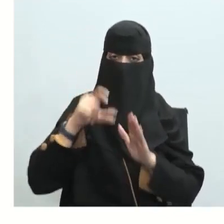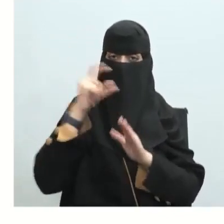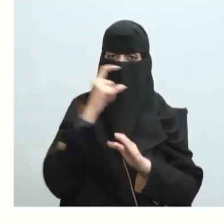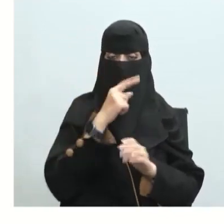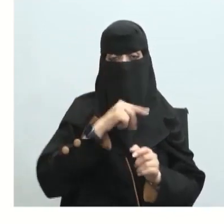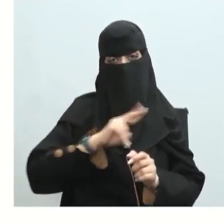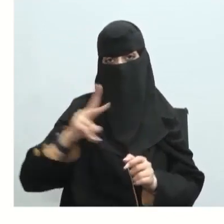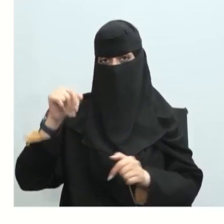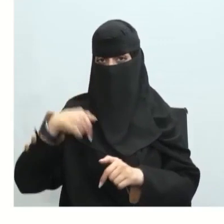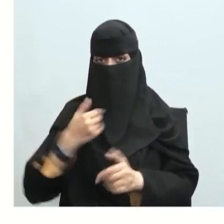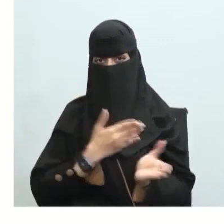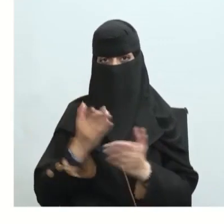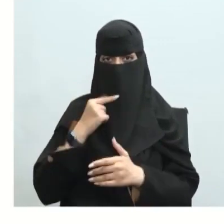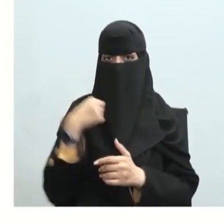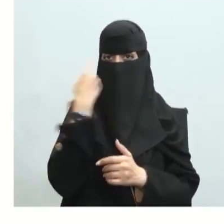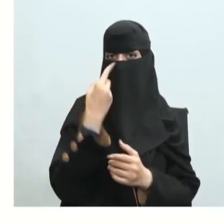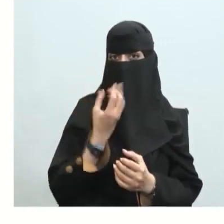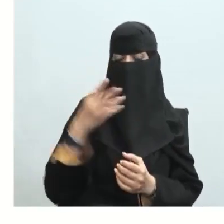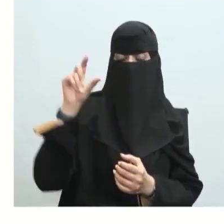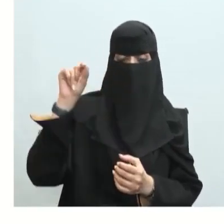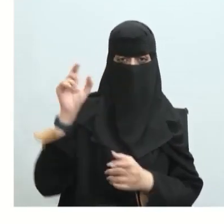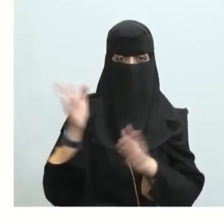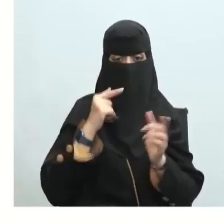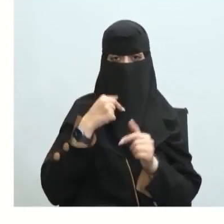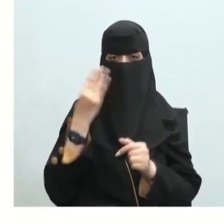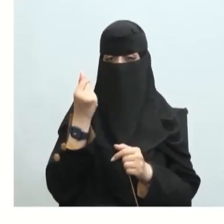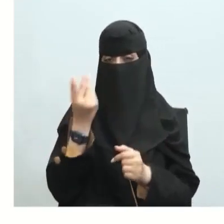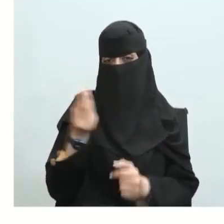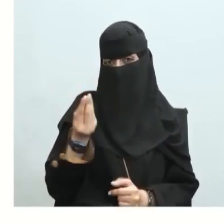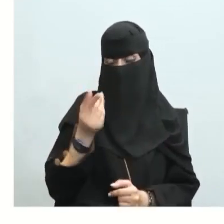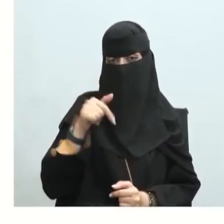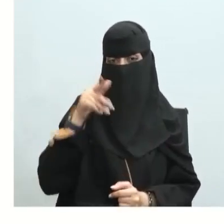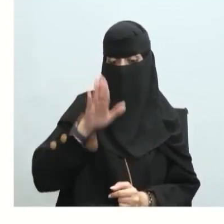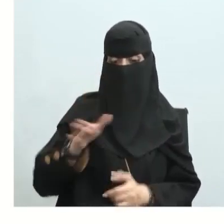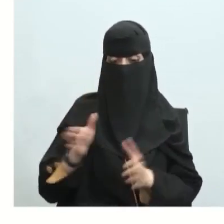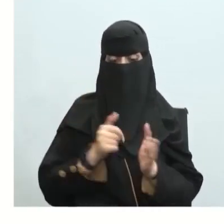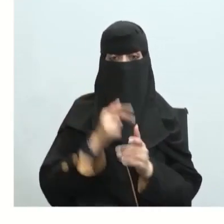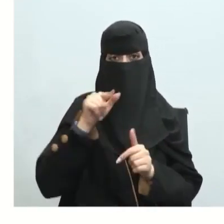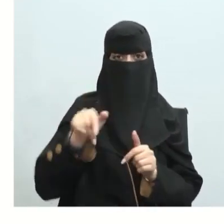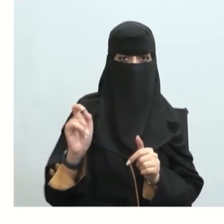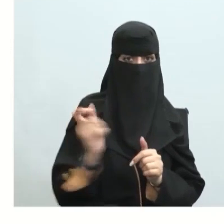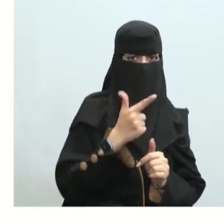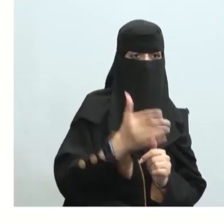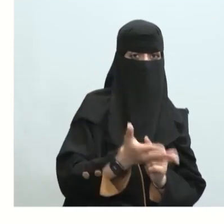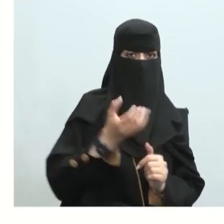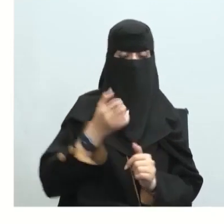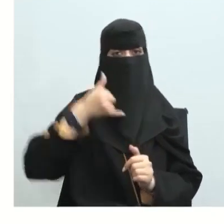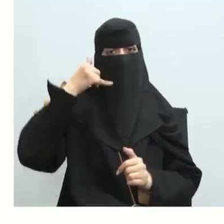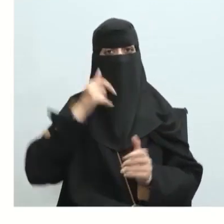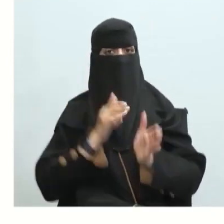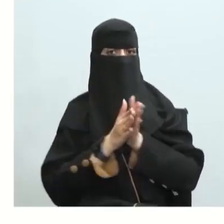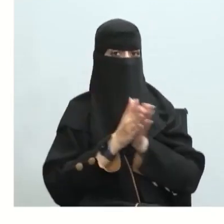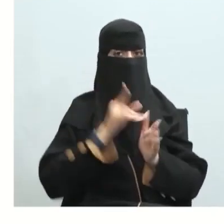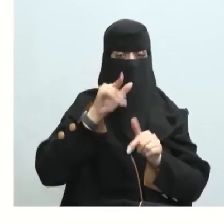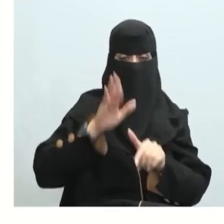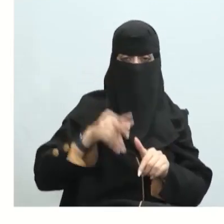الخدمات الجميله والمميزه وباقل اسعار موجوده بادر بالاتصال واستمتع باحدث